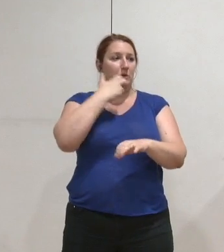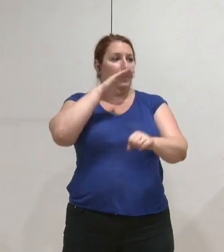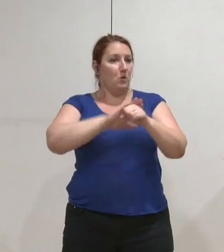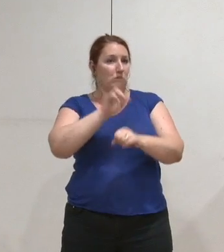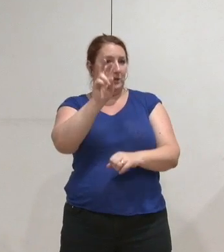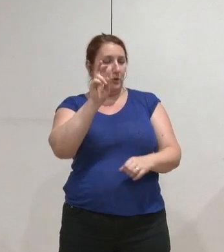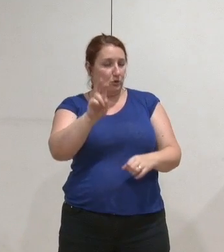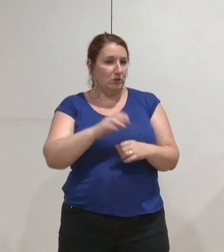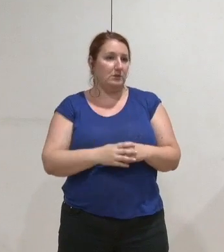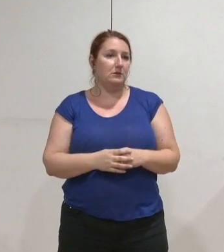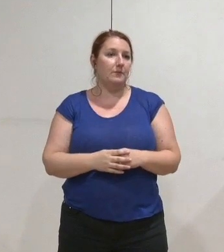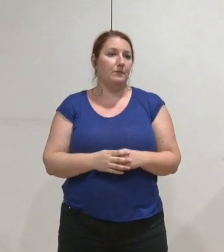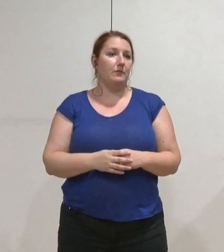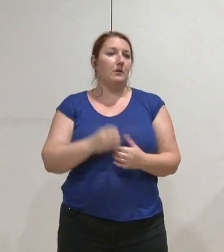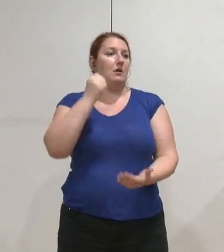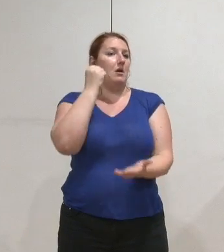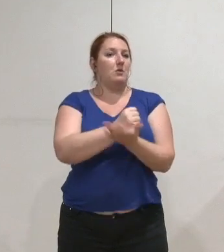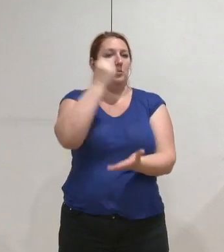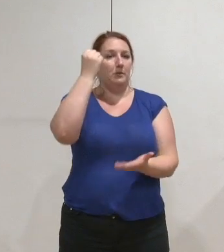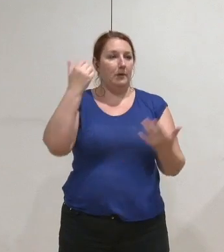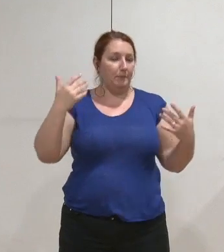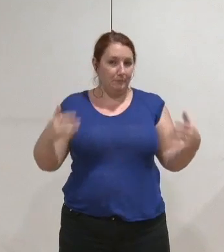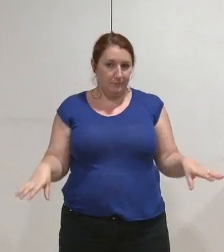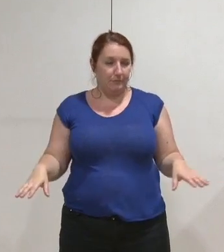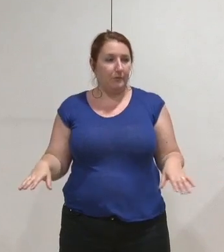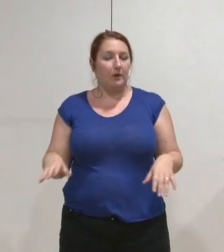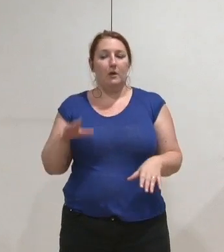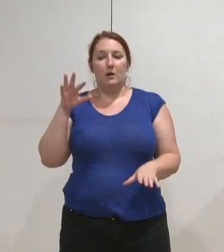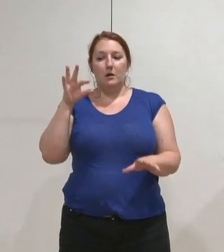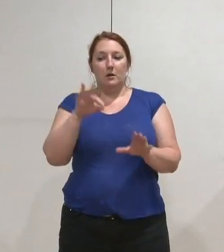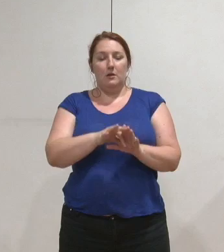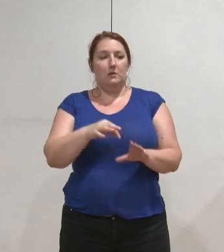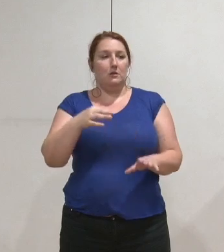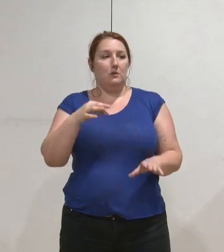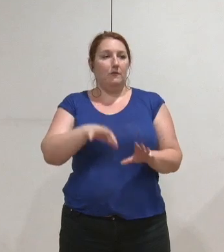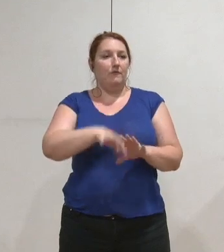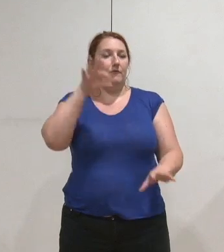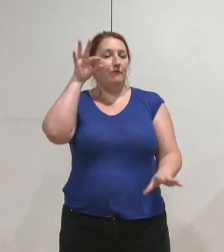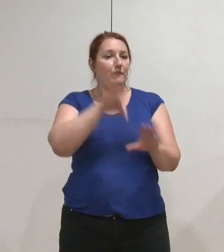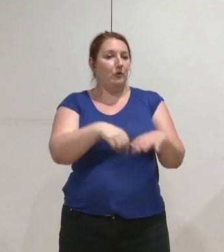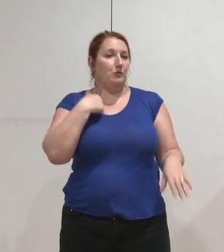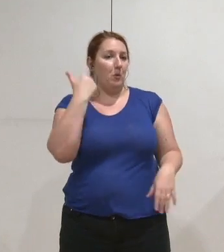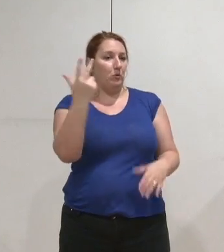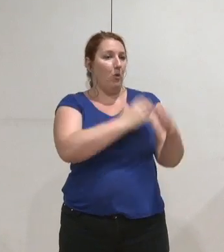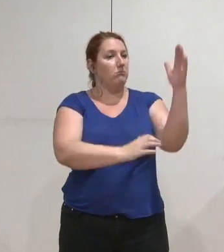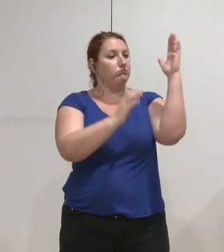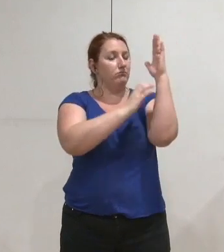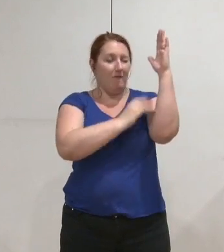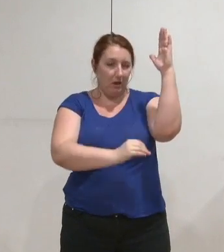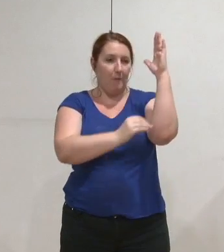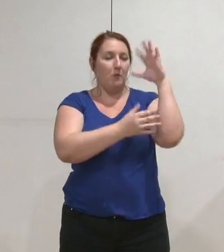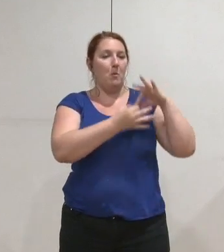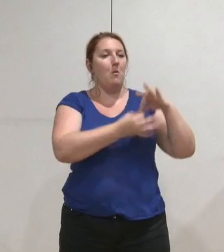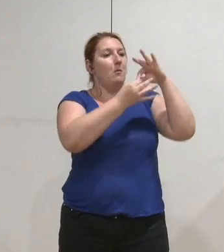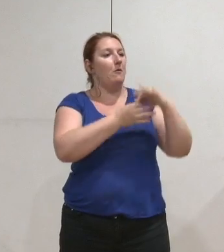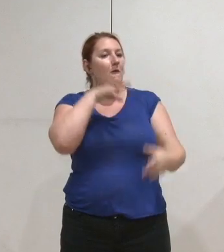et écologistes donc l'amendement est adopté je mets la délibération numéro 3 ainsi amendée au voix qui ne